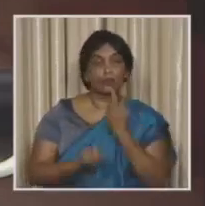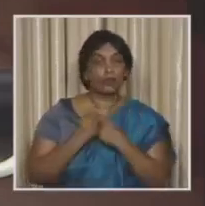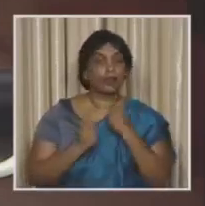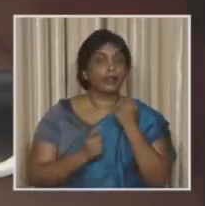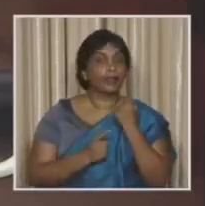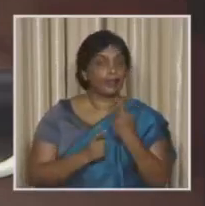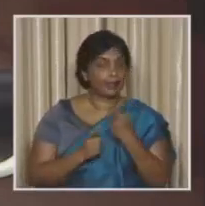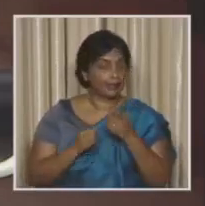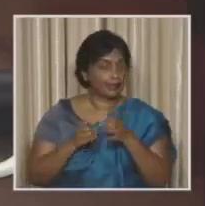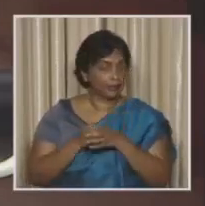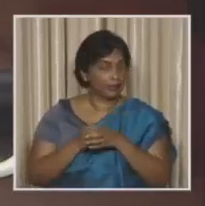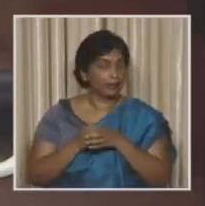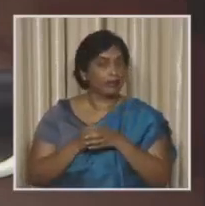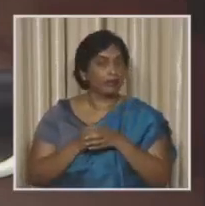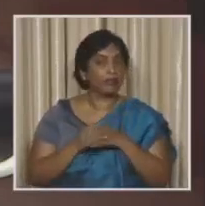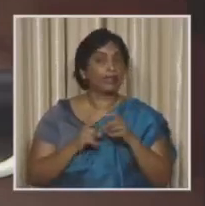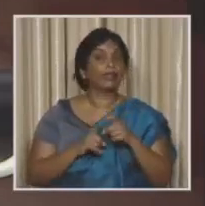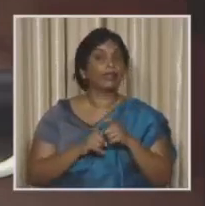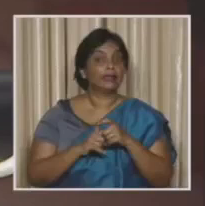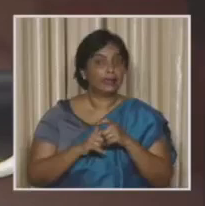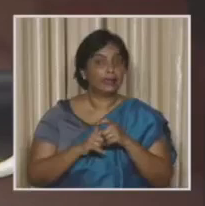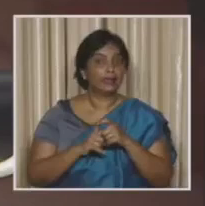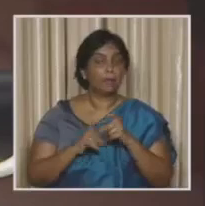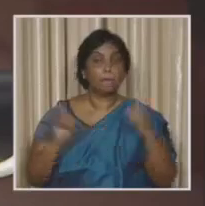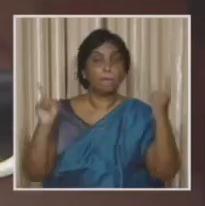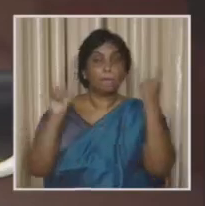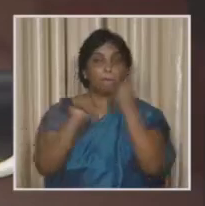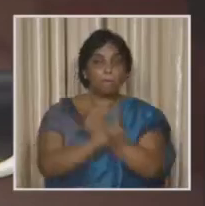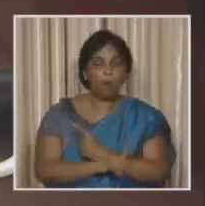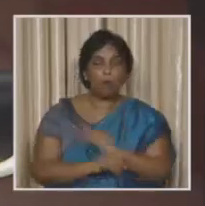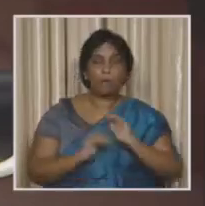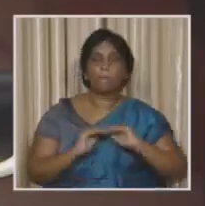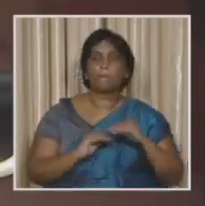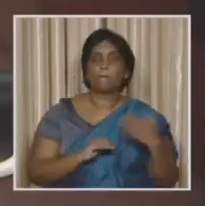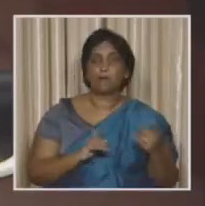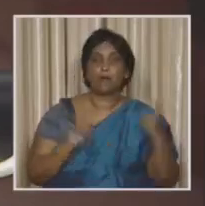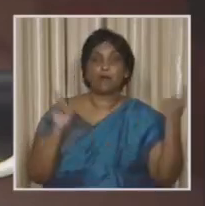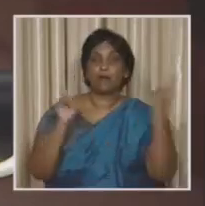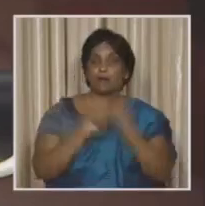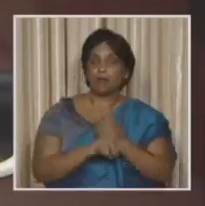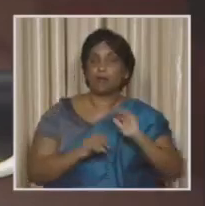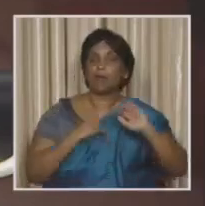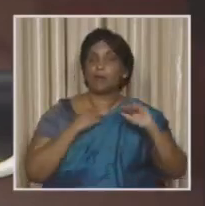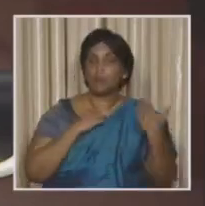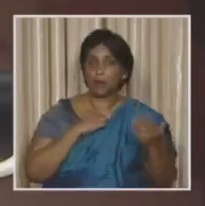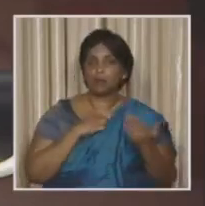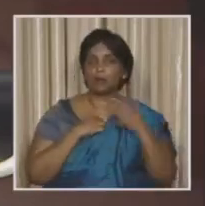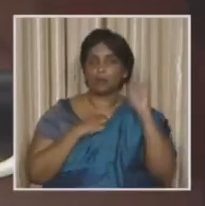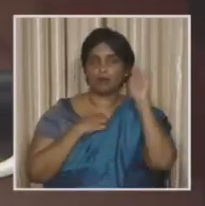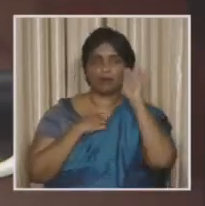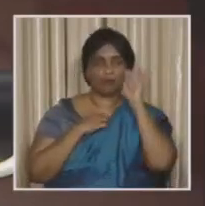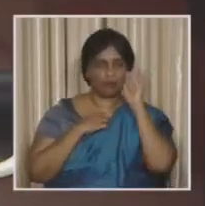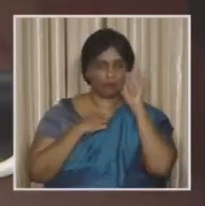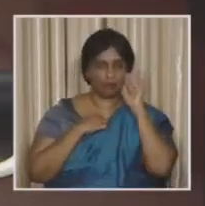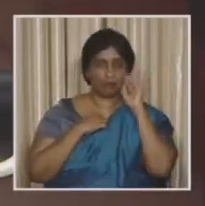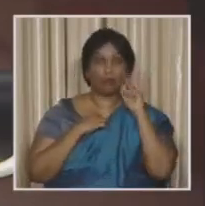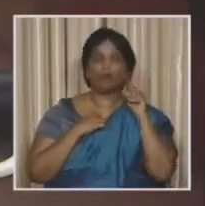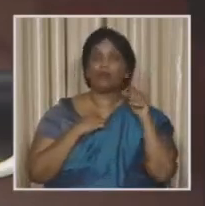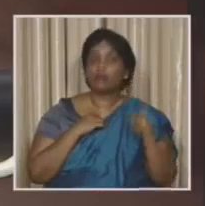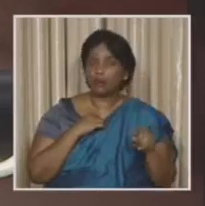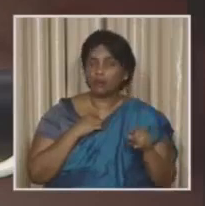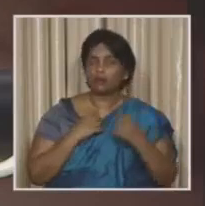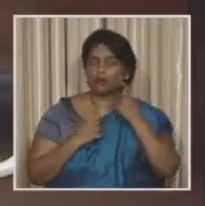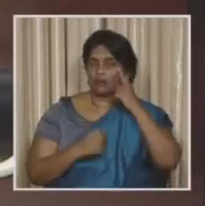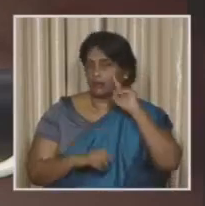ඒකකයේ අධ්‍යක්ෂවරයාගේ මාරු වීමෙන් පමණයි. ඔහුගේ මාරු වුණාට පසුව තමයි ඒක වාර්තා වෙන්නේ. ඒ නිසා